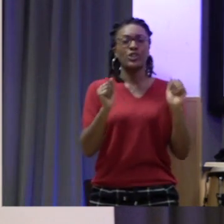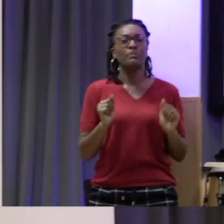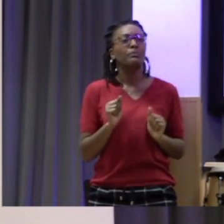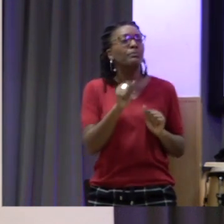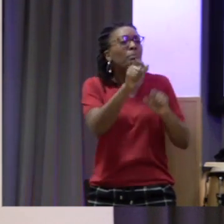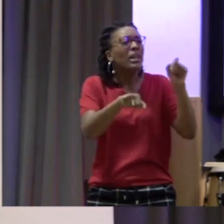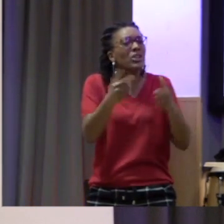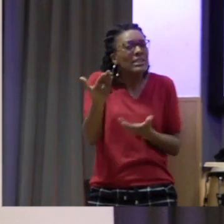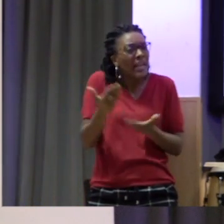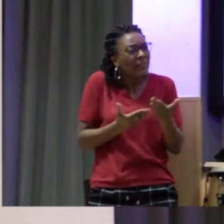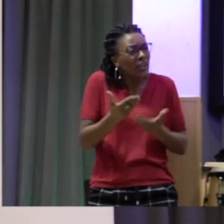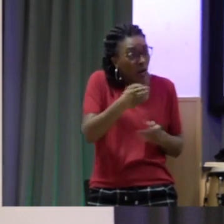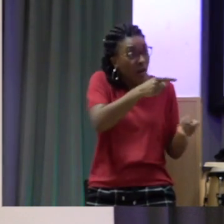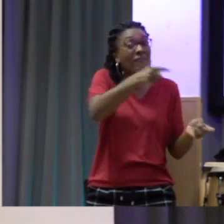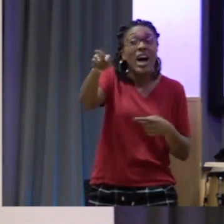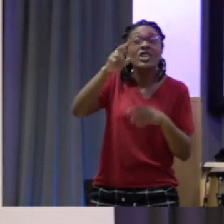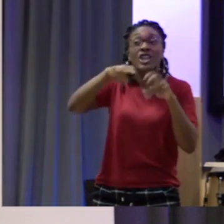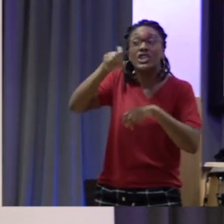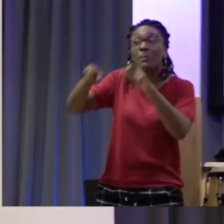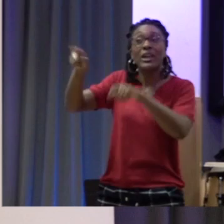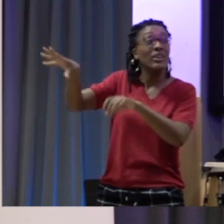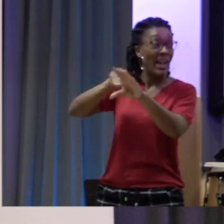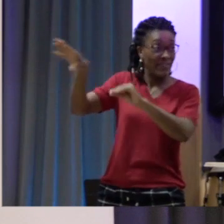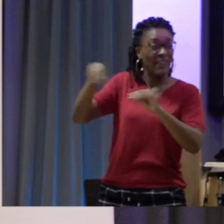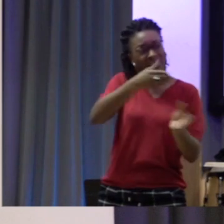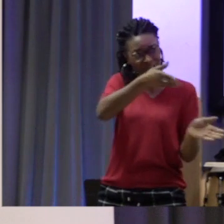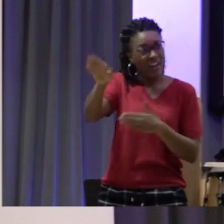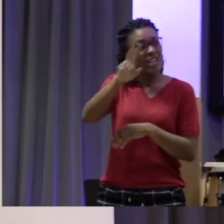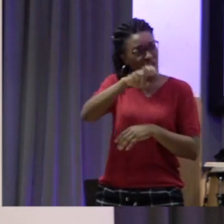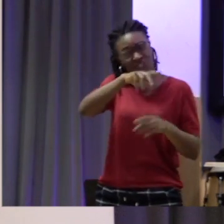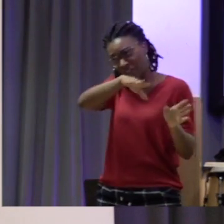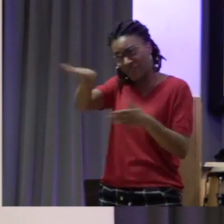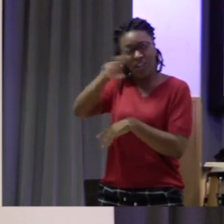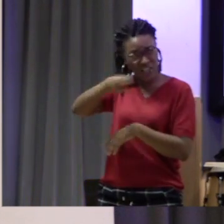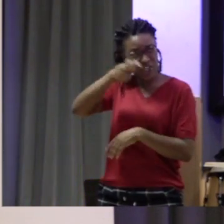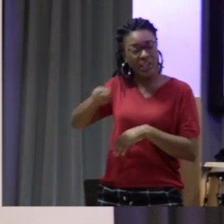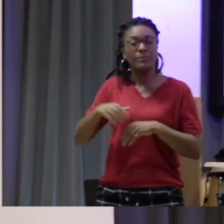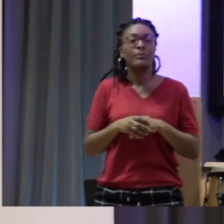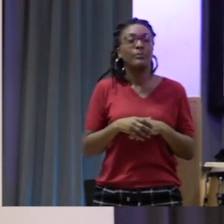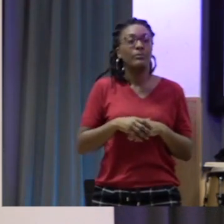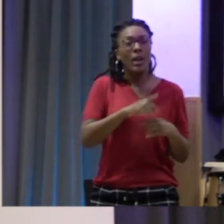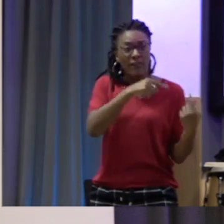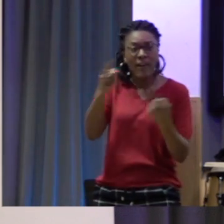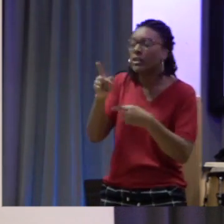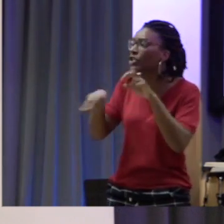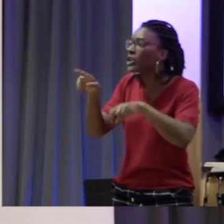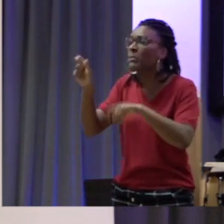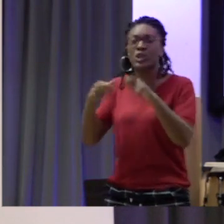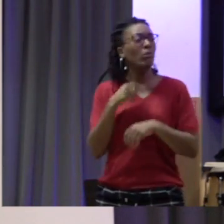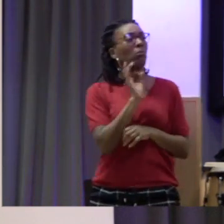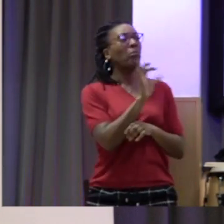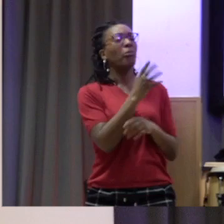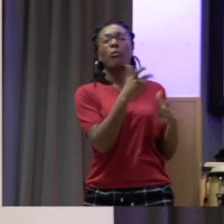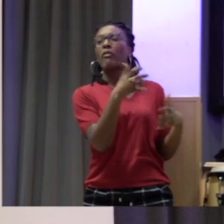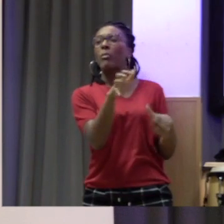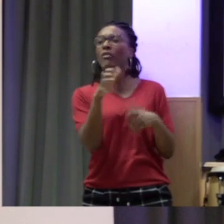serviteurs appeler ceux qui étaient invités aux noces. Mais ils ne voulurent pas venir. Il